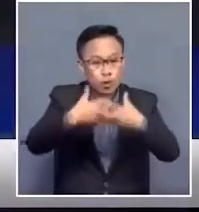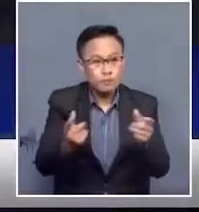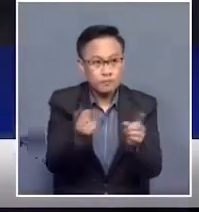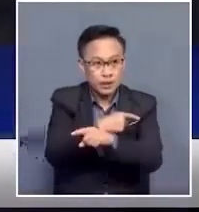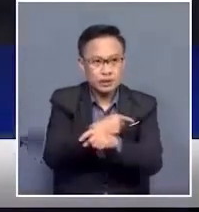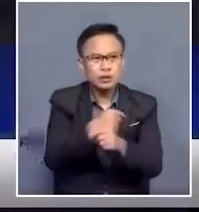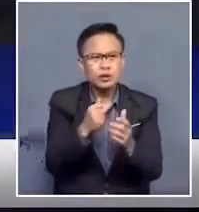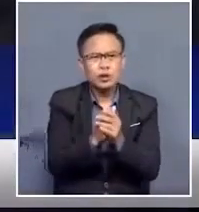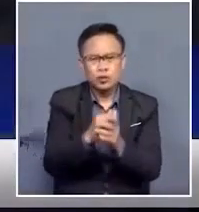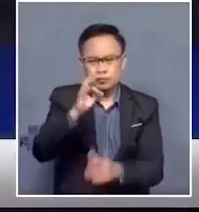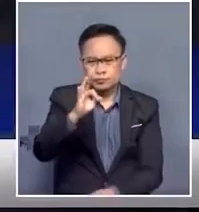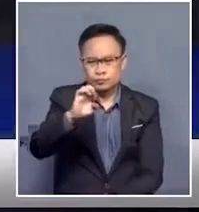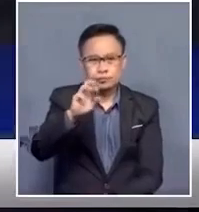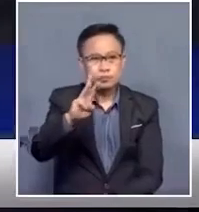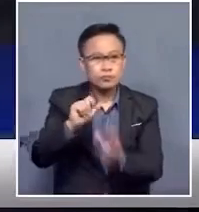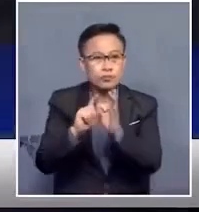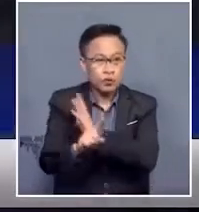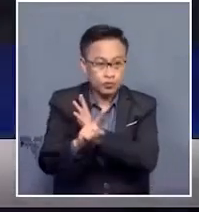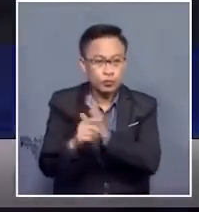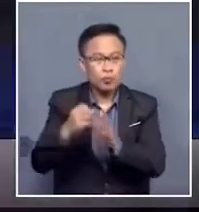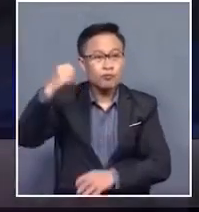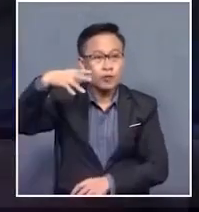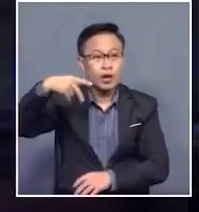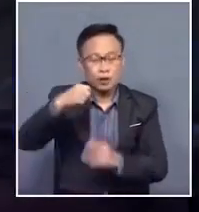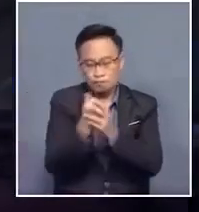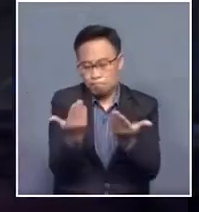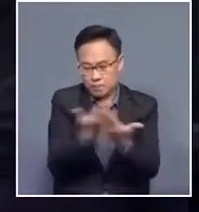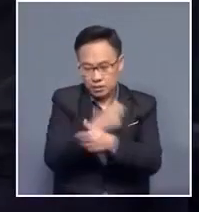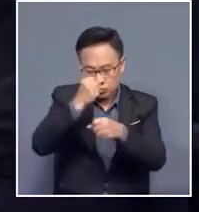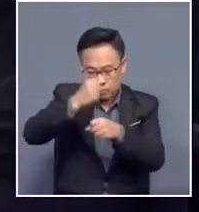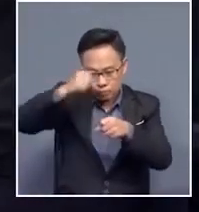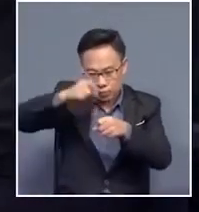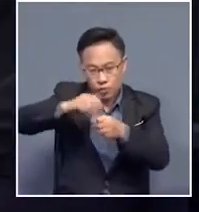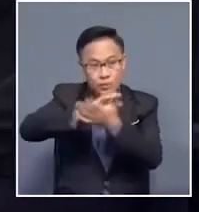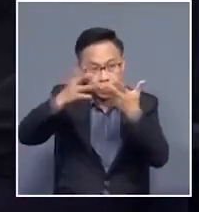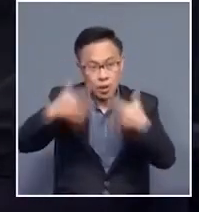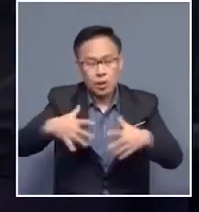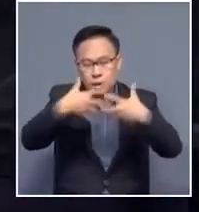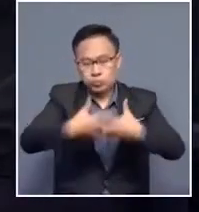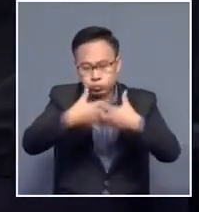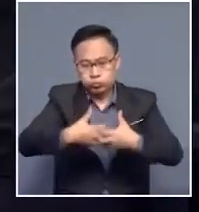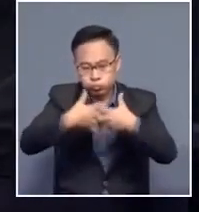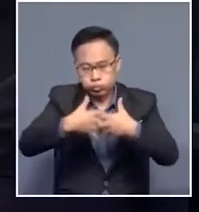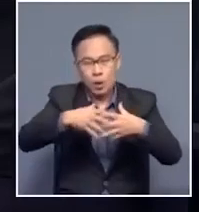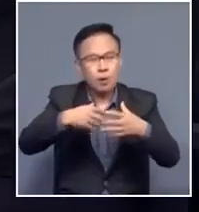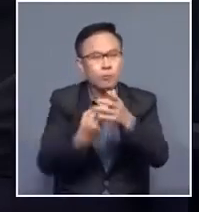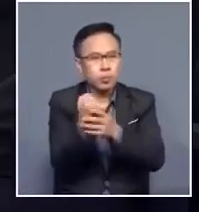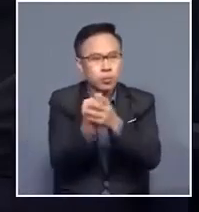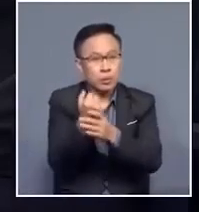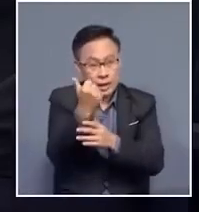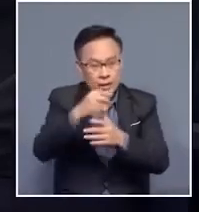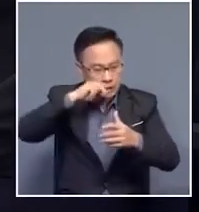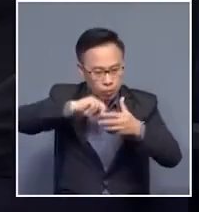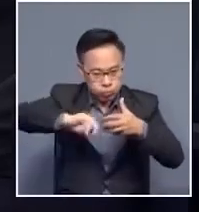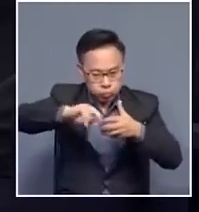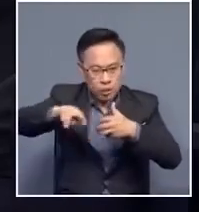ลนะครับเราก็สามารถที่จะเดินเครื่องได้หลังจากที่เราเปลี่ยนฟิลเรียบร้อยแล้วเนี่ยเราก็สามารถระบายน้ำออกจากพื้นที่ได้เนี่ย